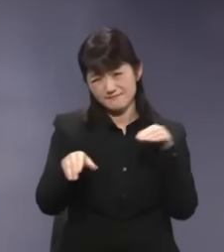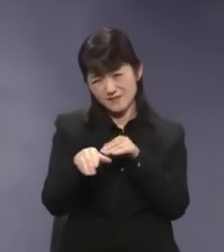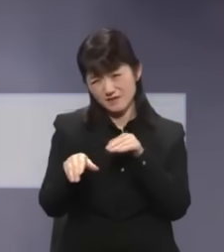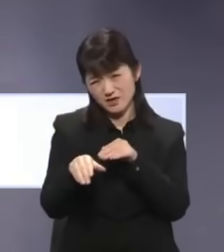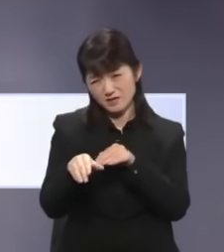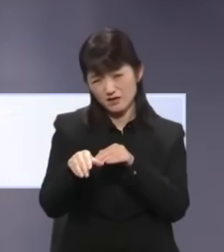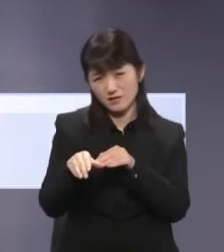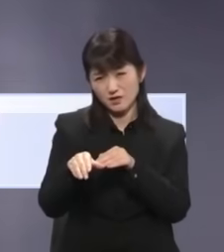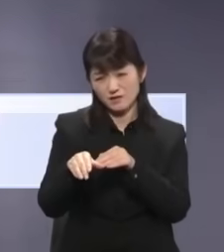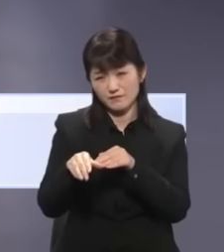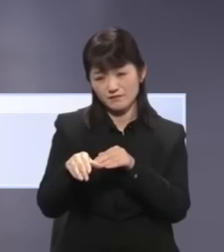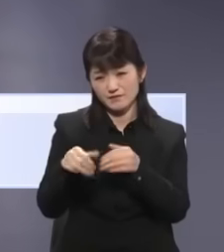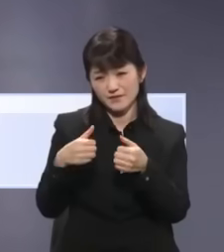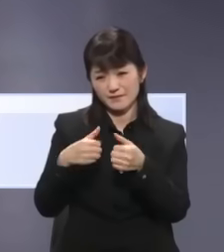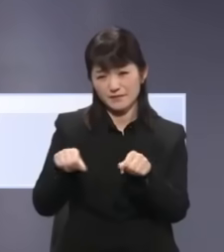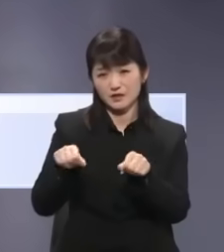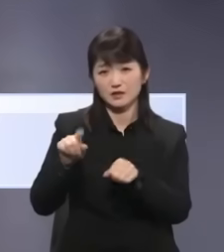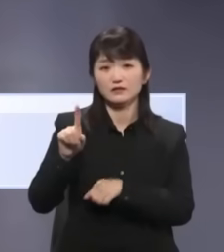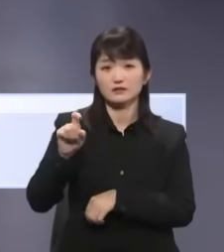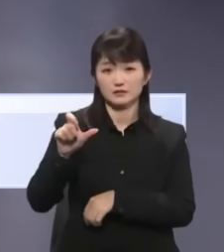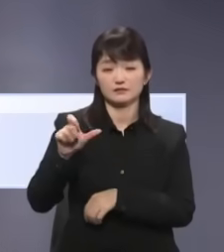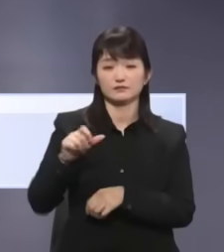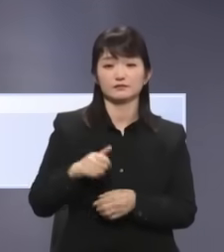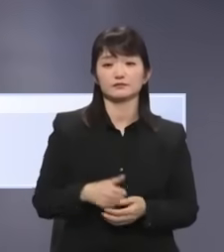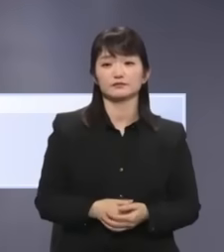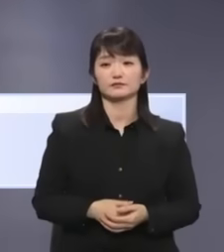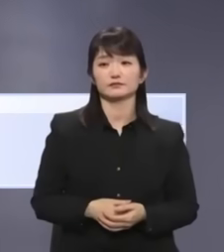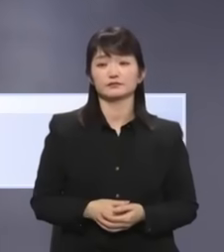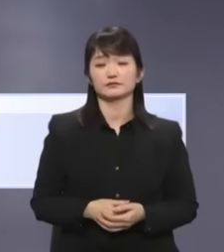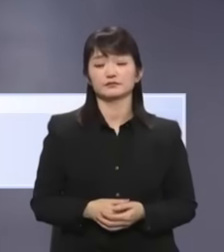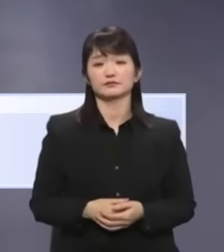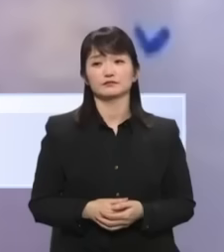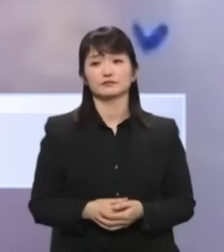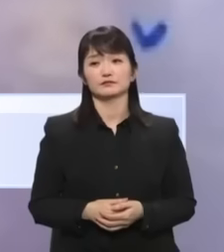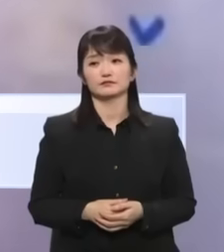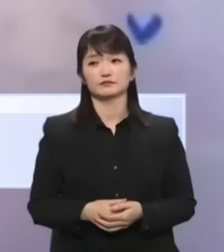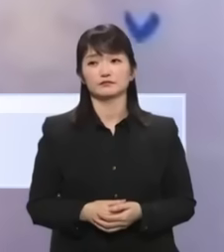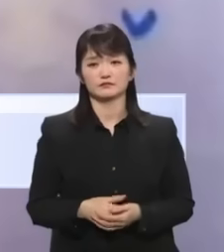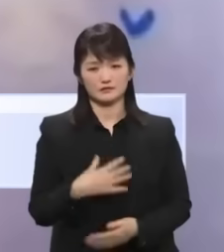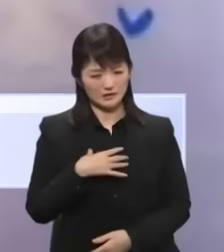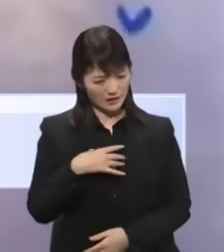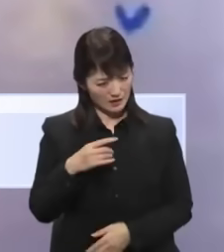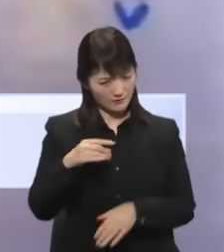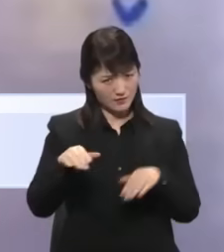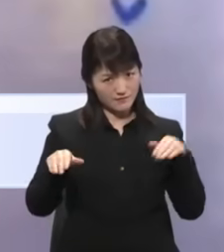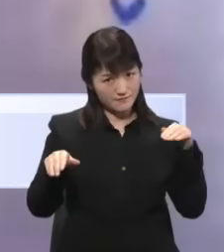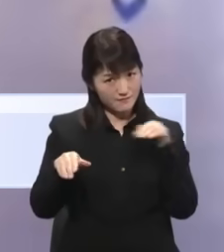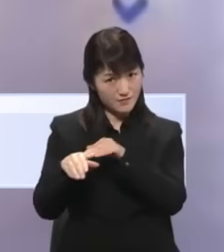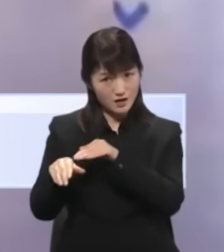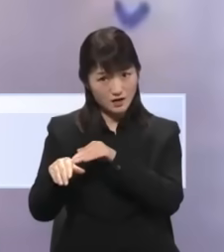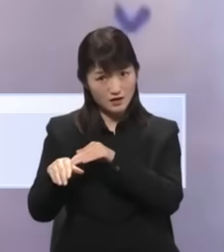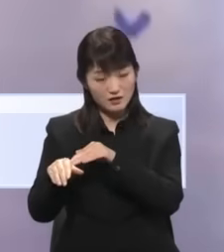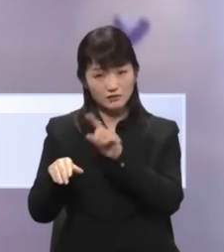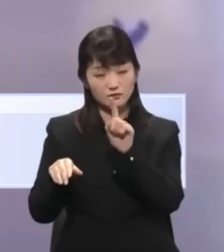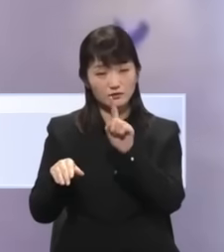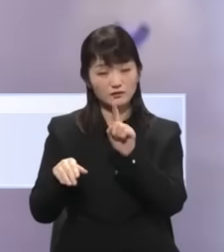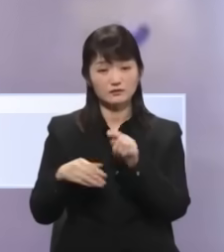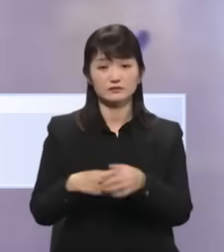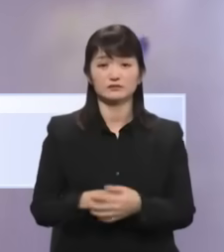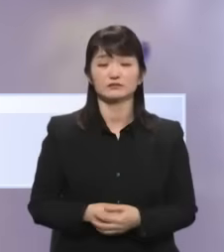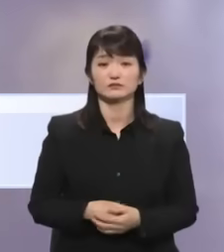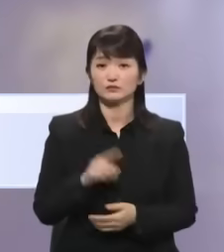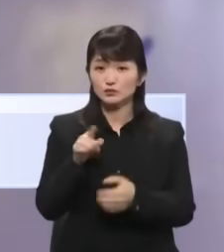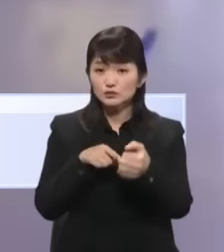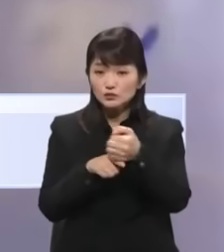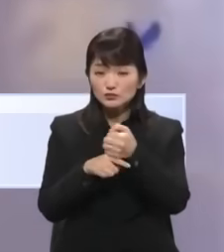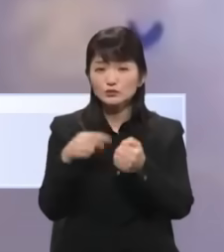거예요 박사님 보시기에는 저거는 분명히 어떤 고의성을 가지고 한 행동으로 밖에 볼 수 없는 거죠 어떤 이유에서인지는 이제 조사를